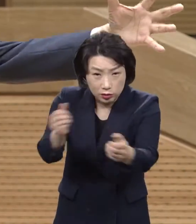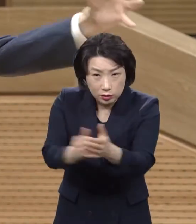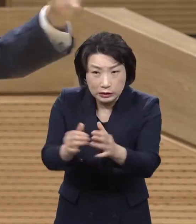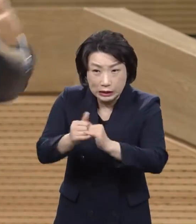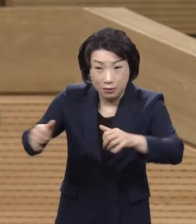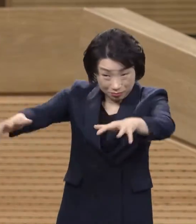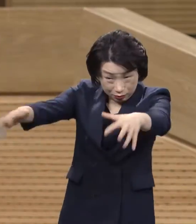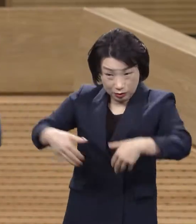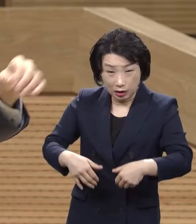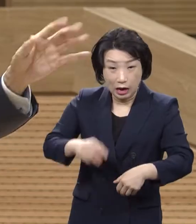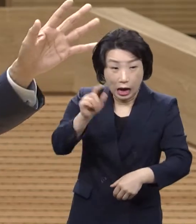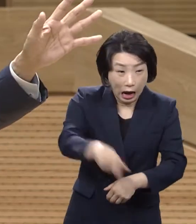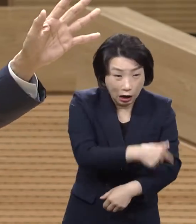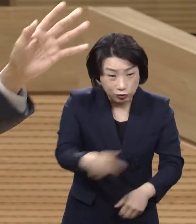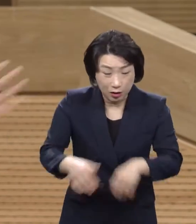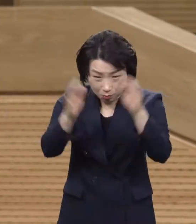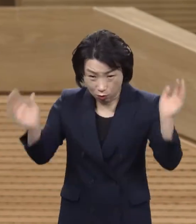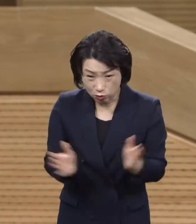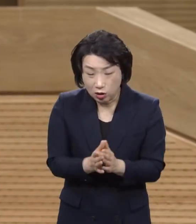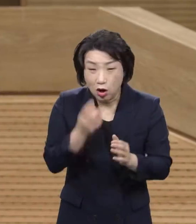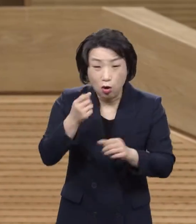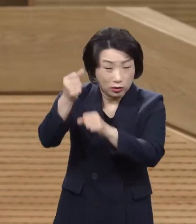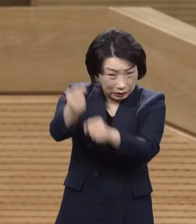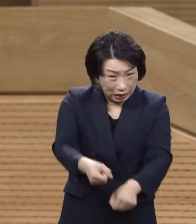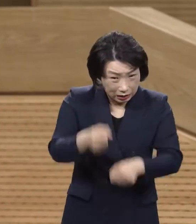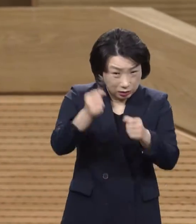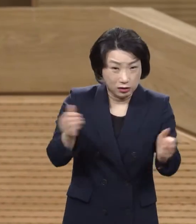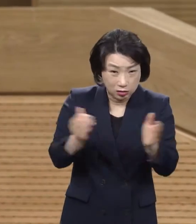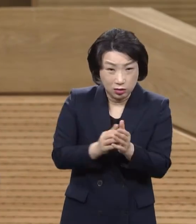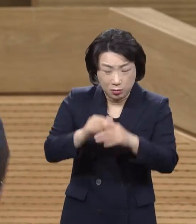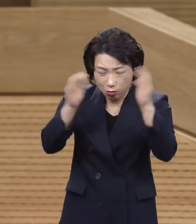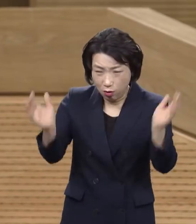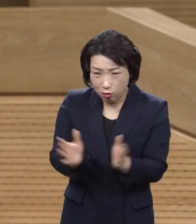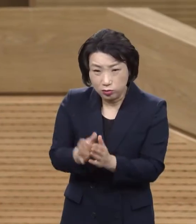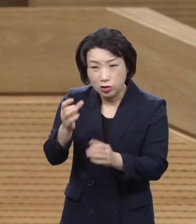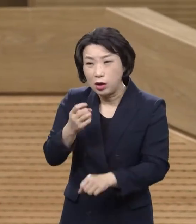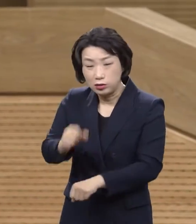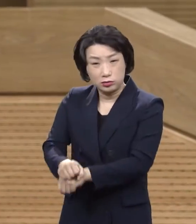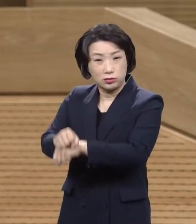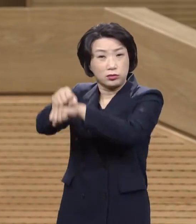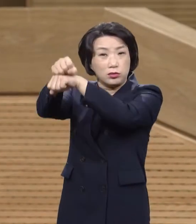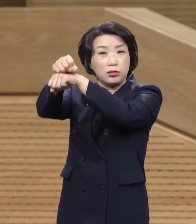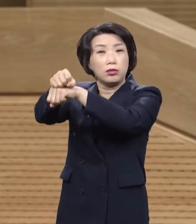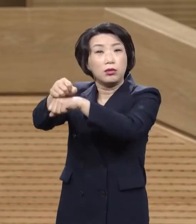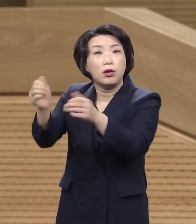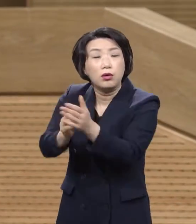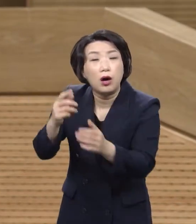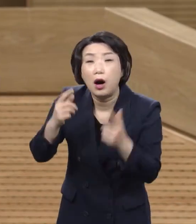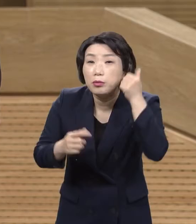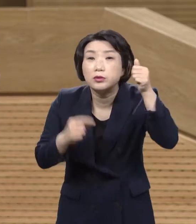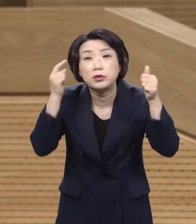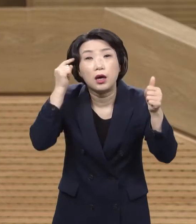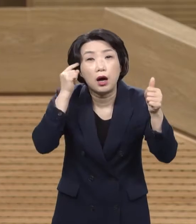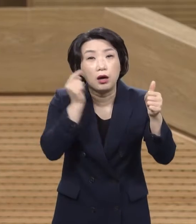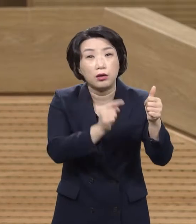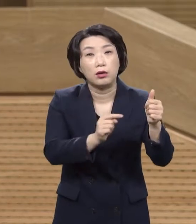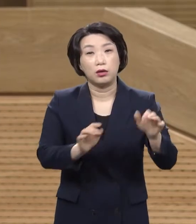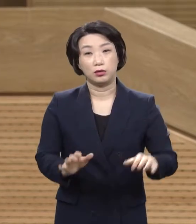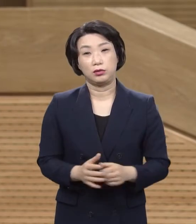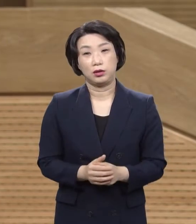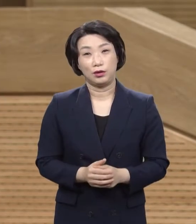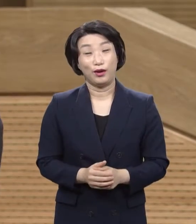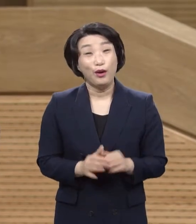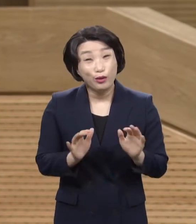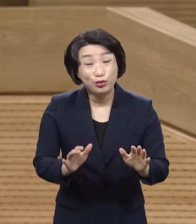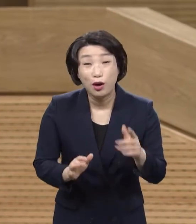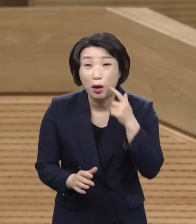그날 하루에 다 갖다 탈곡하고 다 해서 곳간에 딱 집어넣고 끝내버리겠다고 생각했어. 근데 우리 아버지가